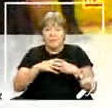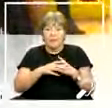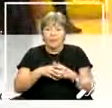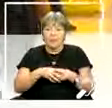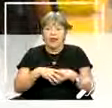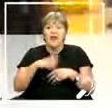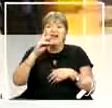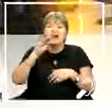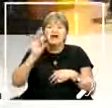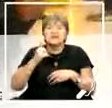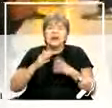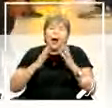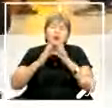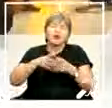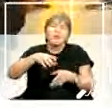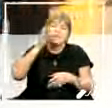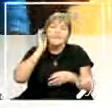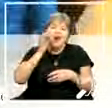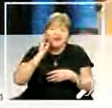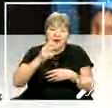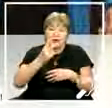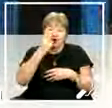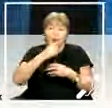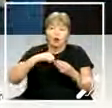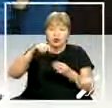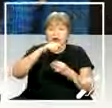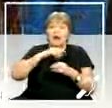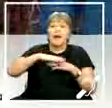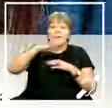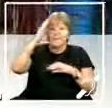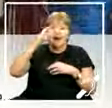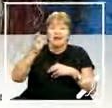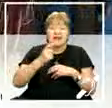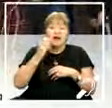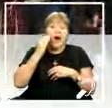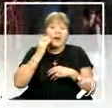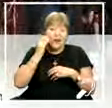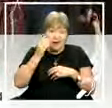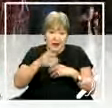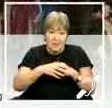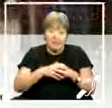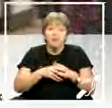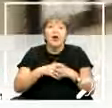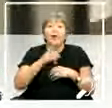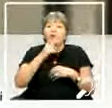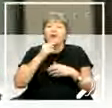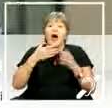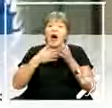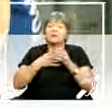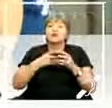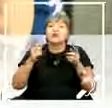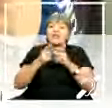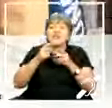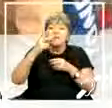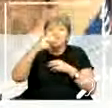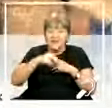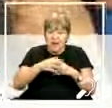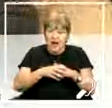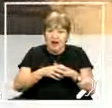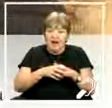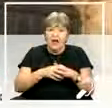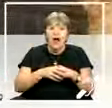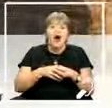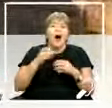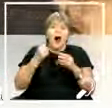Sorana Kirstea a avut un parcurs excelent la cele două turnee Masters din Statele Unite, Indian Wells și mai ales Miami, unde a ajuns până în semifinale. După ce a pierdut în două